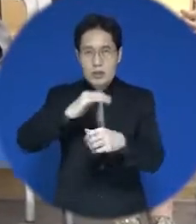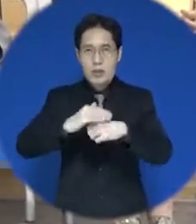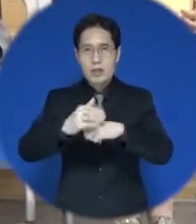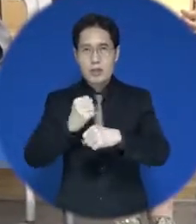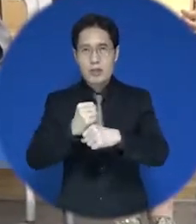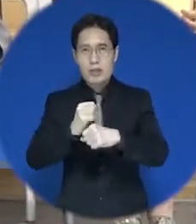기여합니다